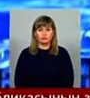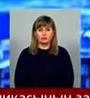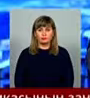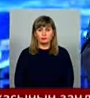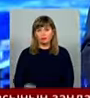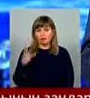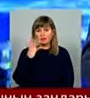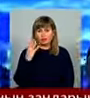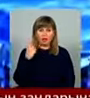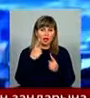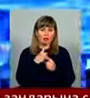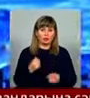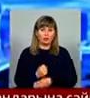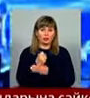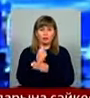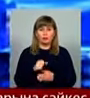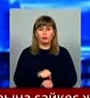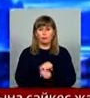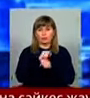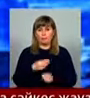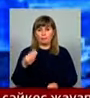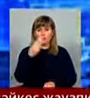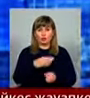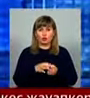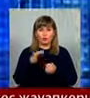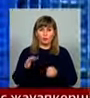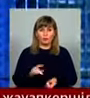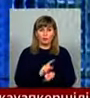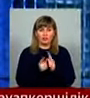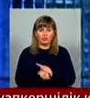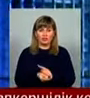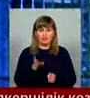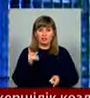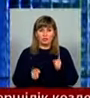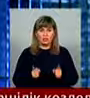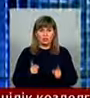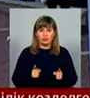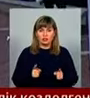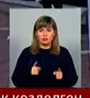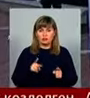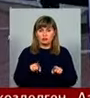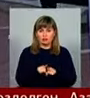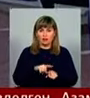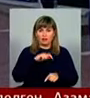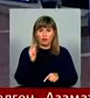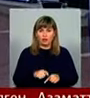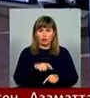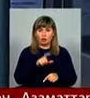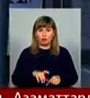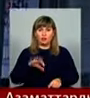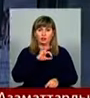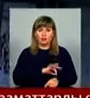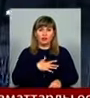В Алматы акция в поддержку протестующих в Мангистауской области превратилась в настоящий акт вандализма. Мародеры,